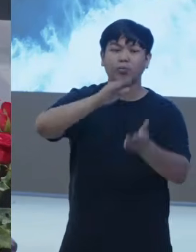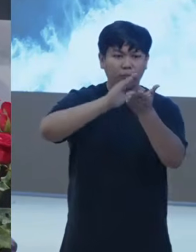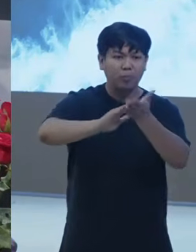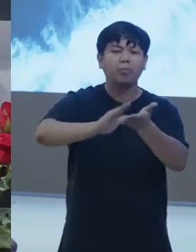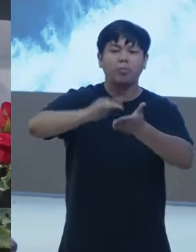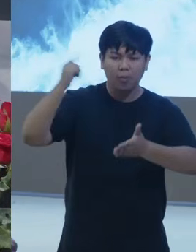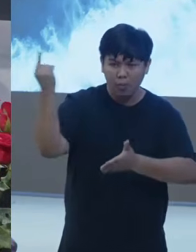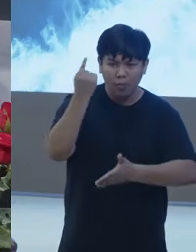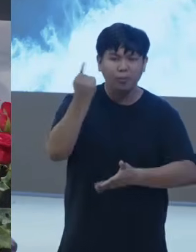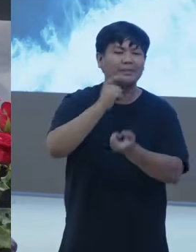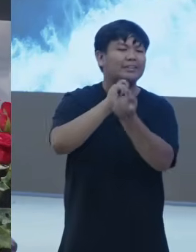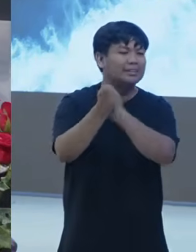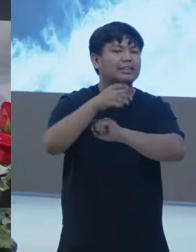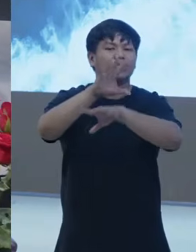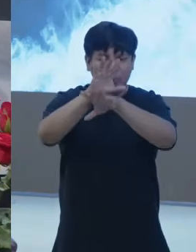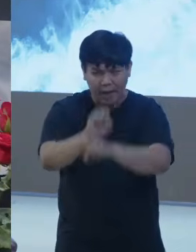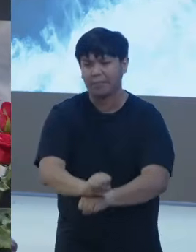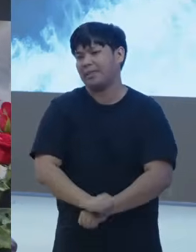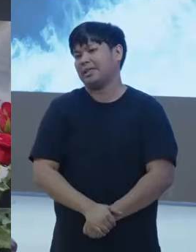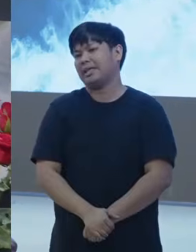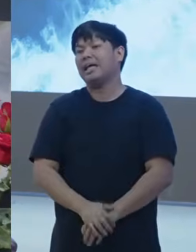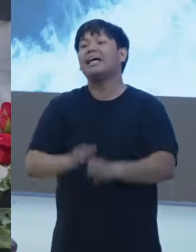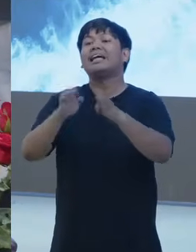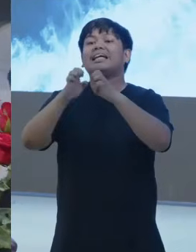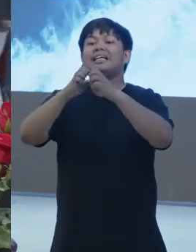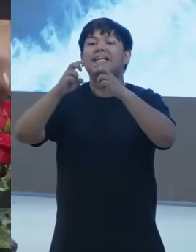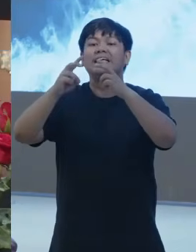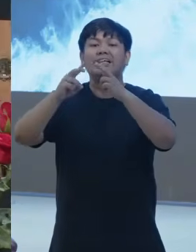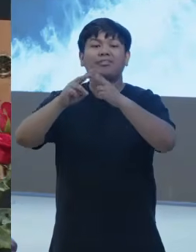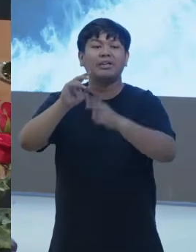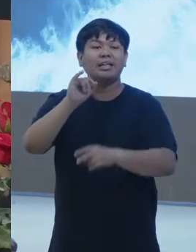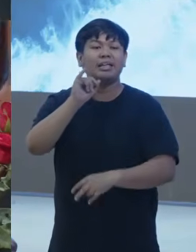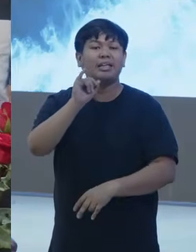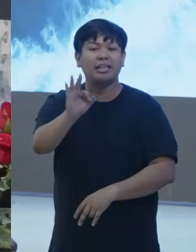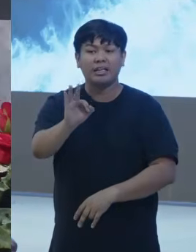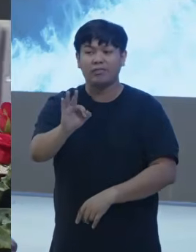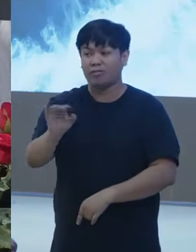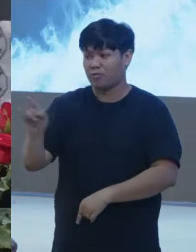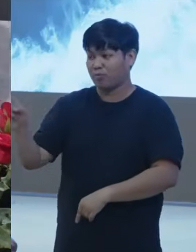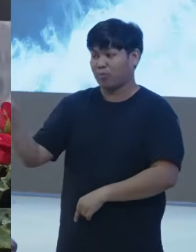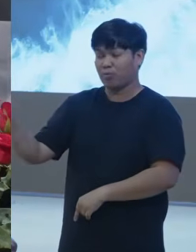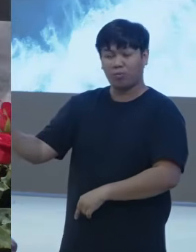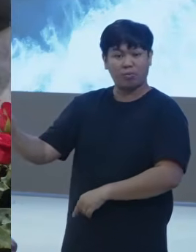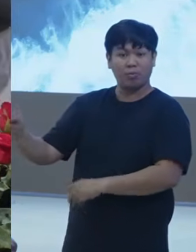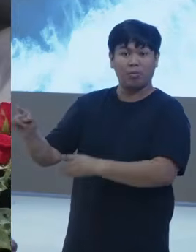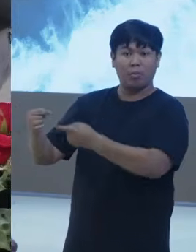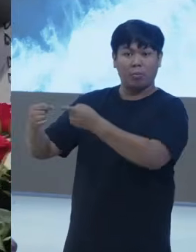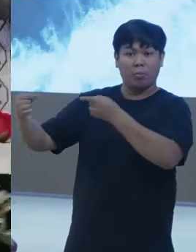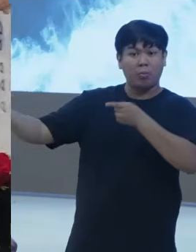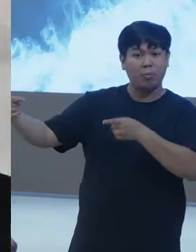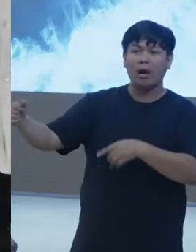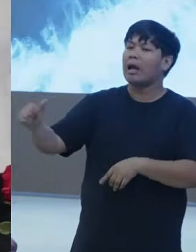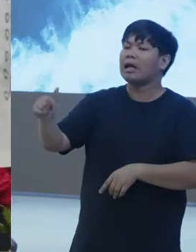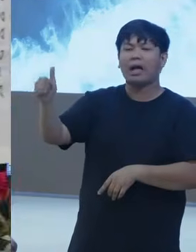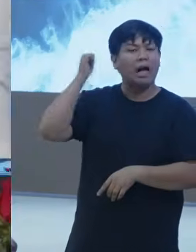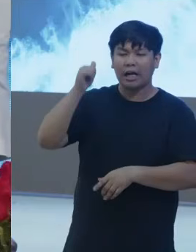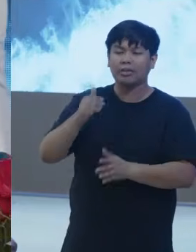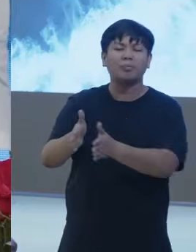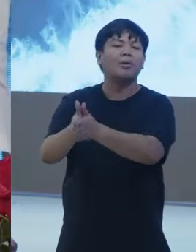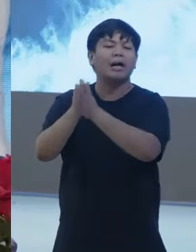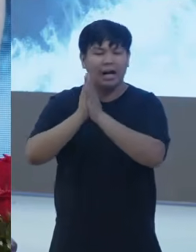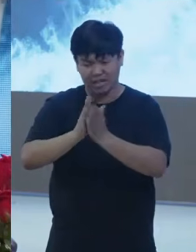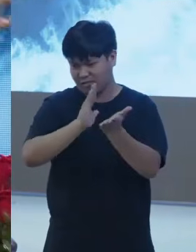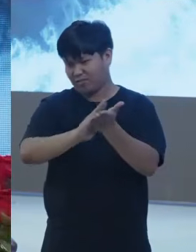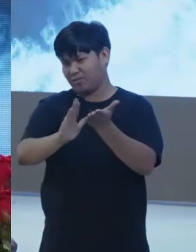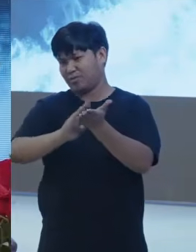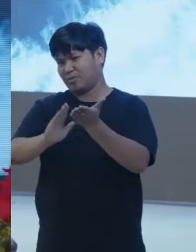nagpapatawad. Kahit na hindi humihingi ng kapatawaran sa atin. Alam niyo kung bakit? Sapagkat kapag